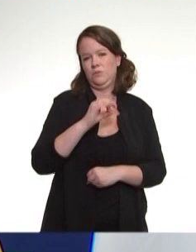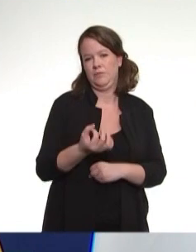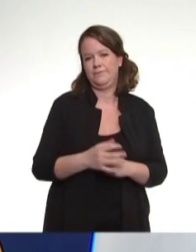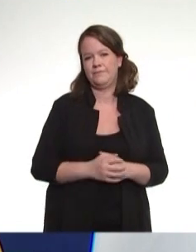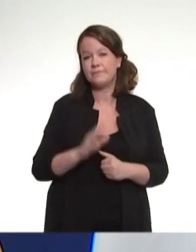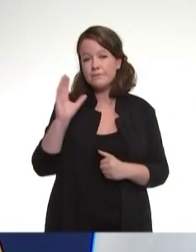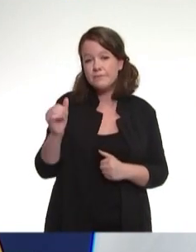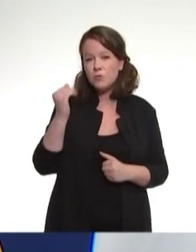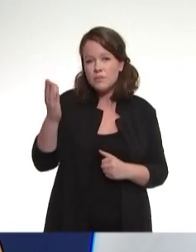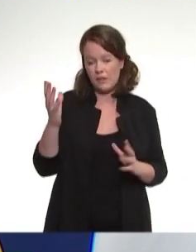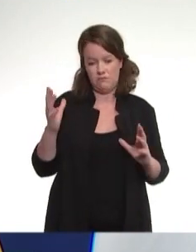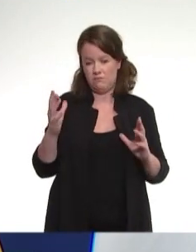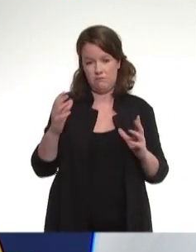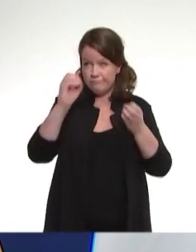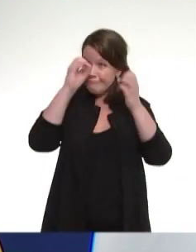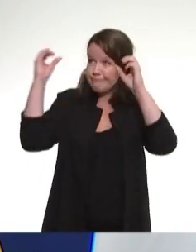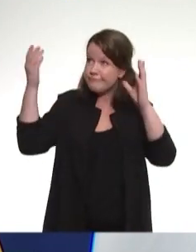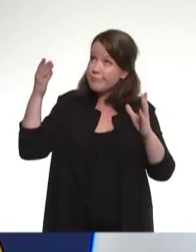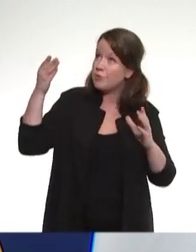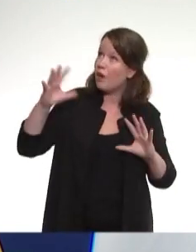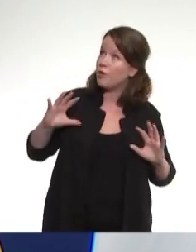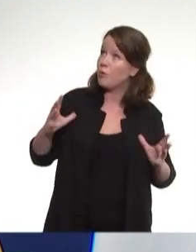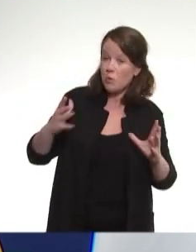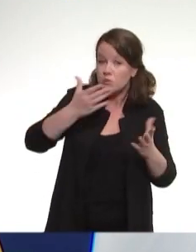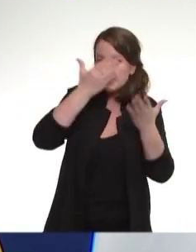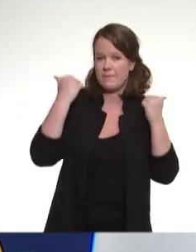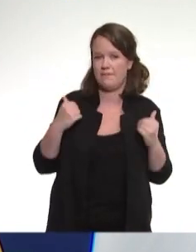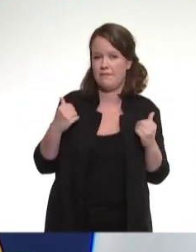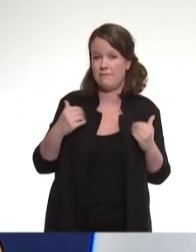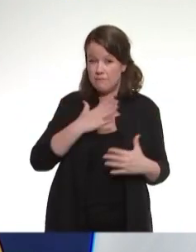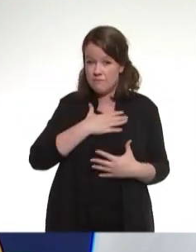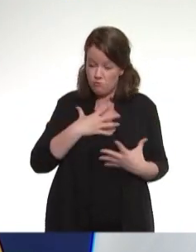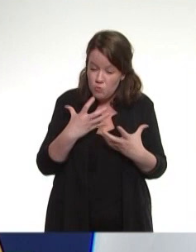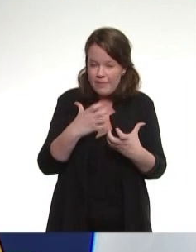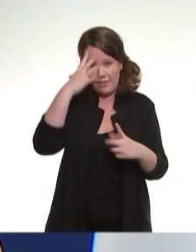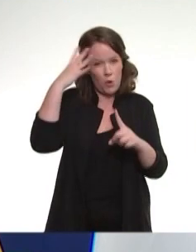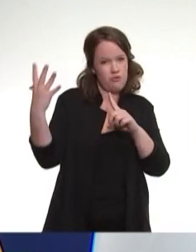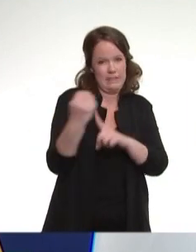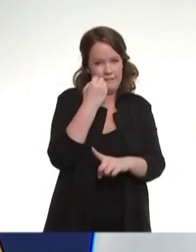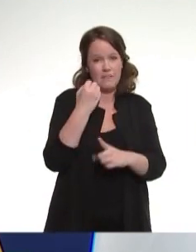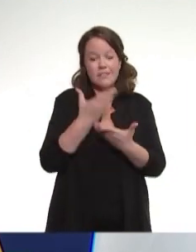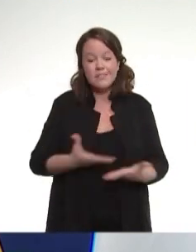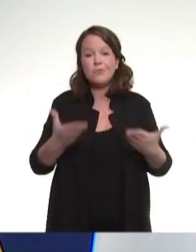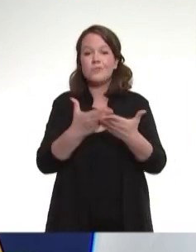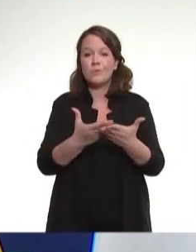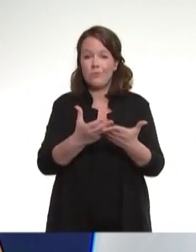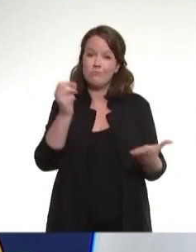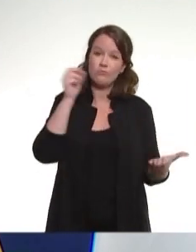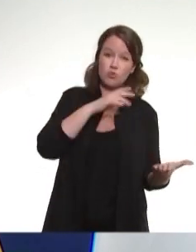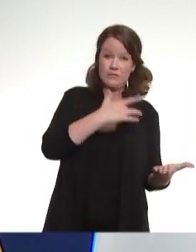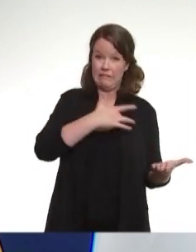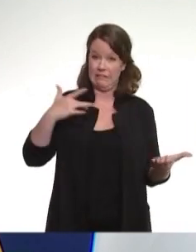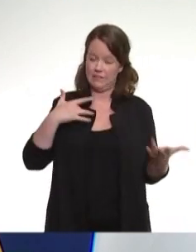je ne veux pas faire de projections plus avant ce que nous voulons notre objectif c'est de ne pas arriver à nous poser la question de l'état d'urgence sanitaire même